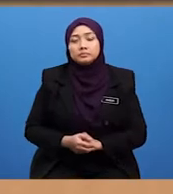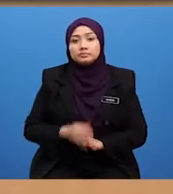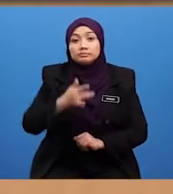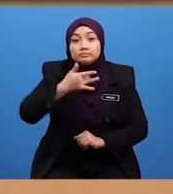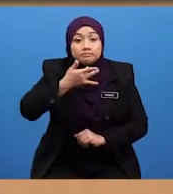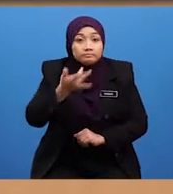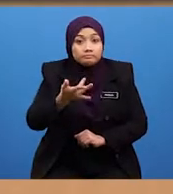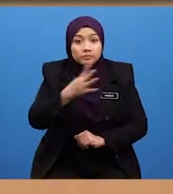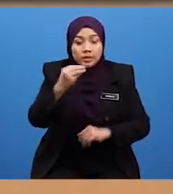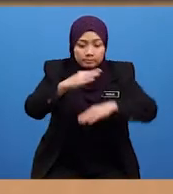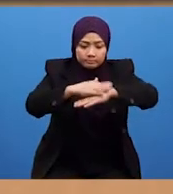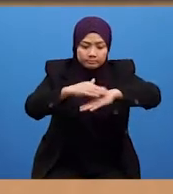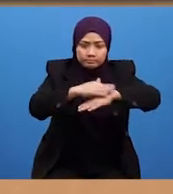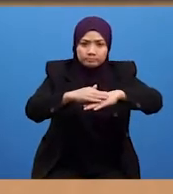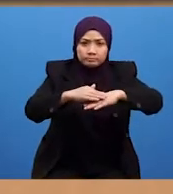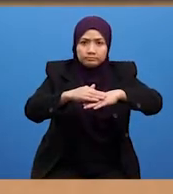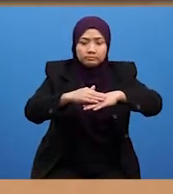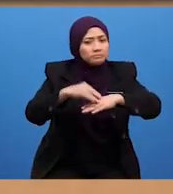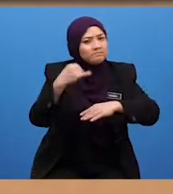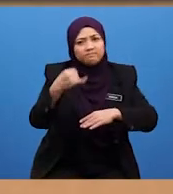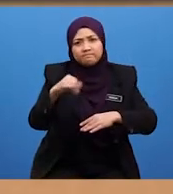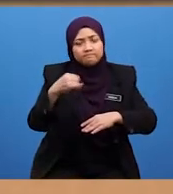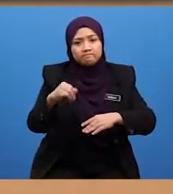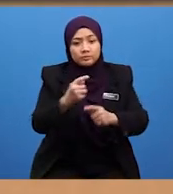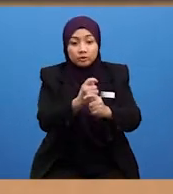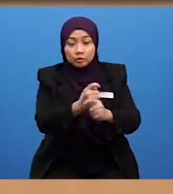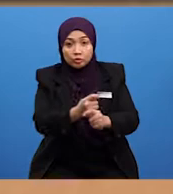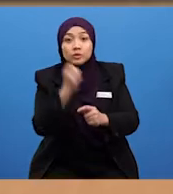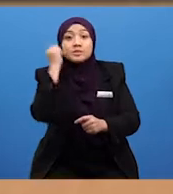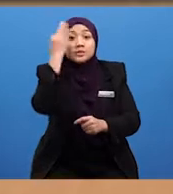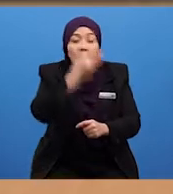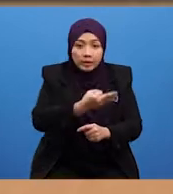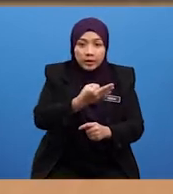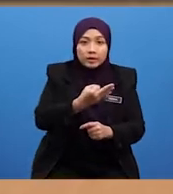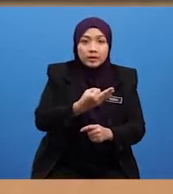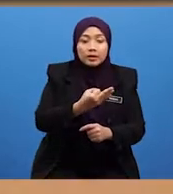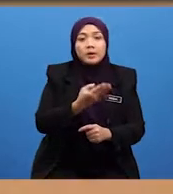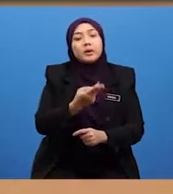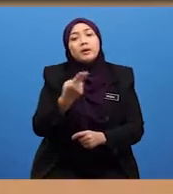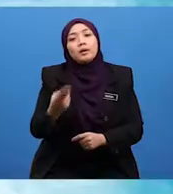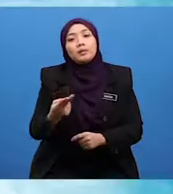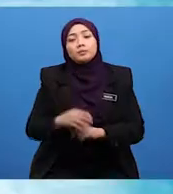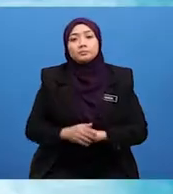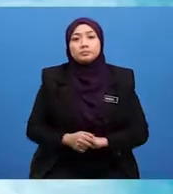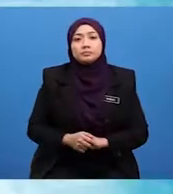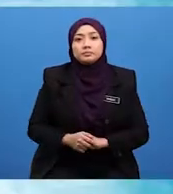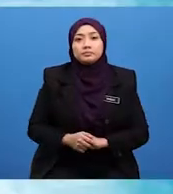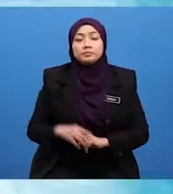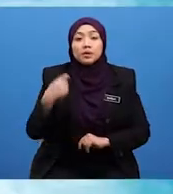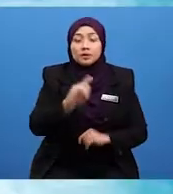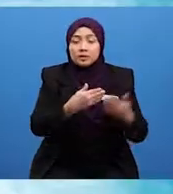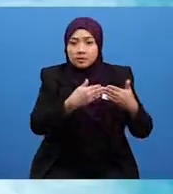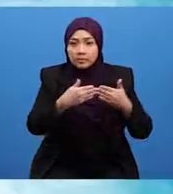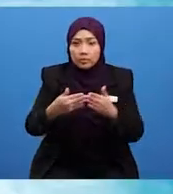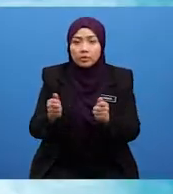Rasa dan sentuhan tidak dapat menentukan sifat kimia sesuatu bahan.